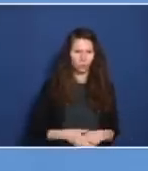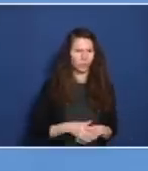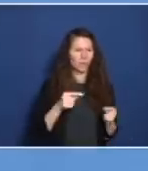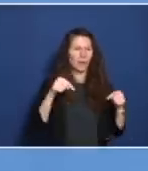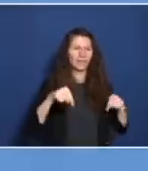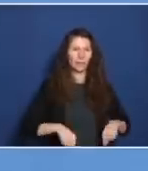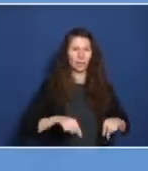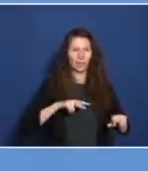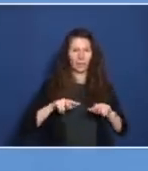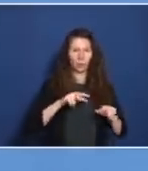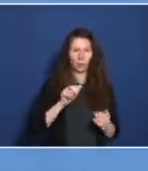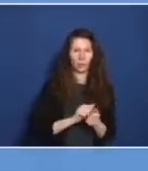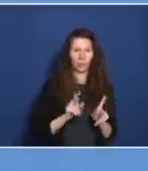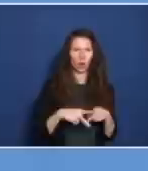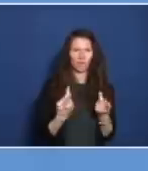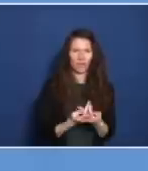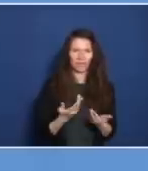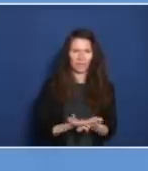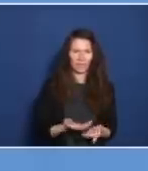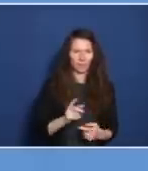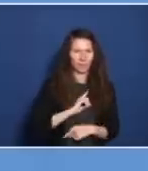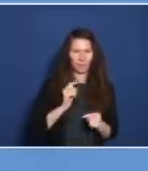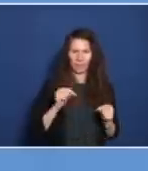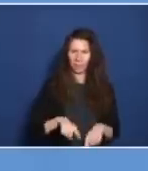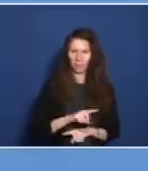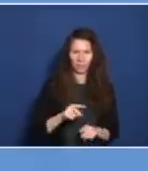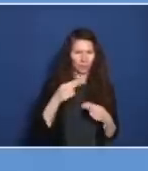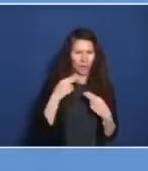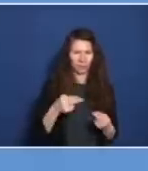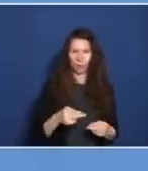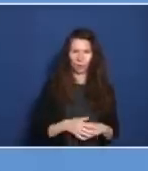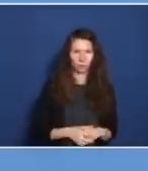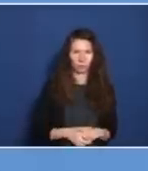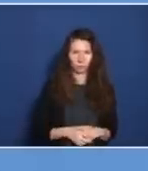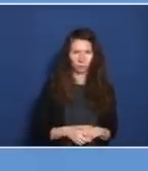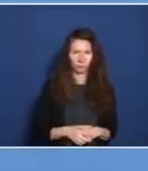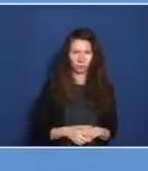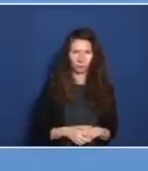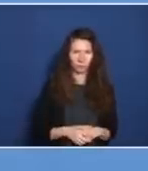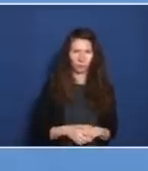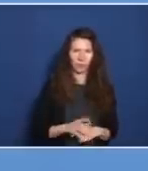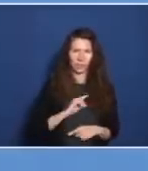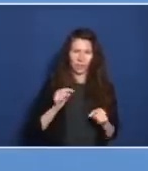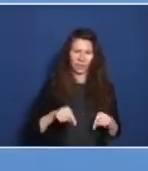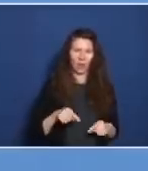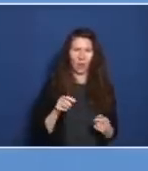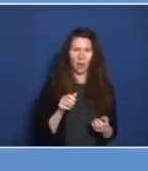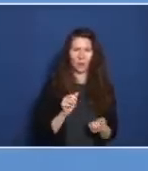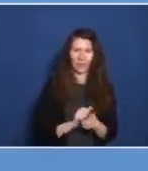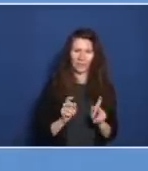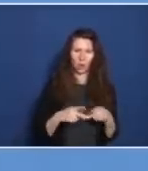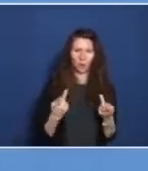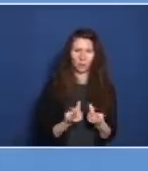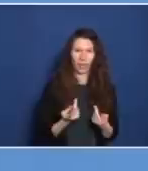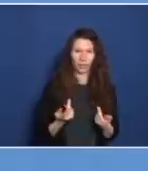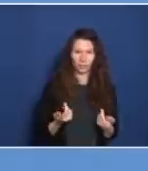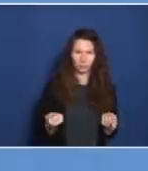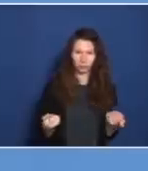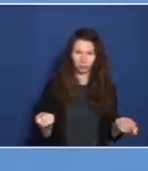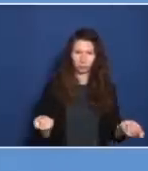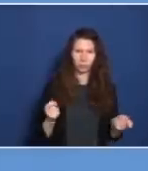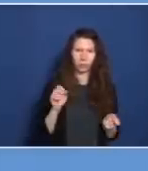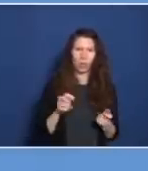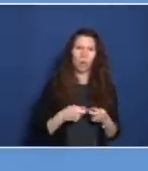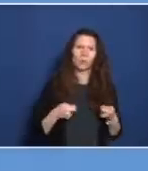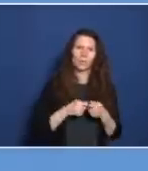Bundespressekonferenz ist hier nicht Auskunftgeber, sondern ich bin hier, um eine Pressekonferenz zu leiten, in der Fragen an die Vertreter der